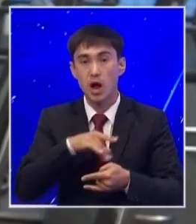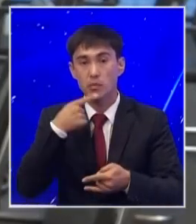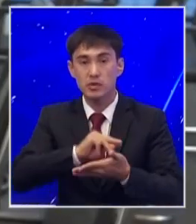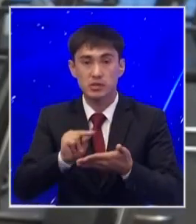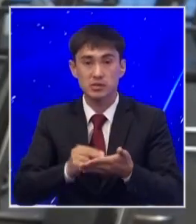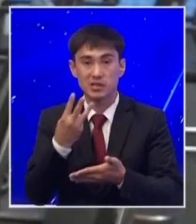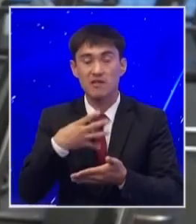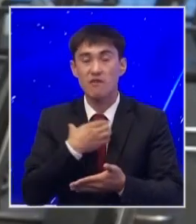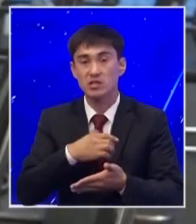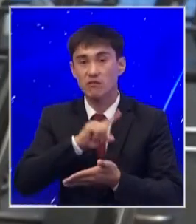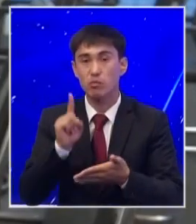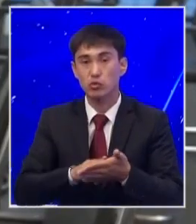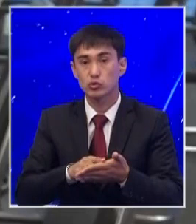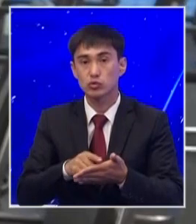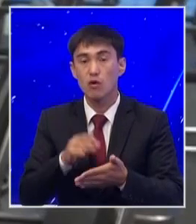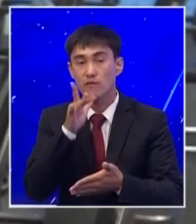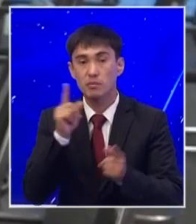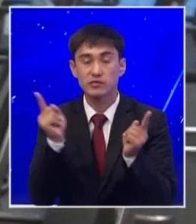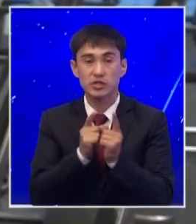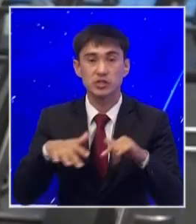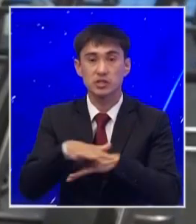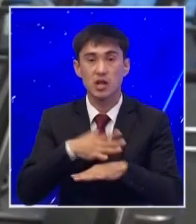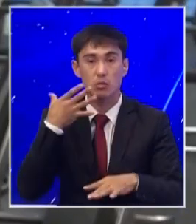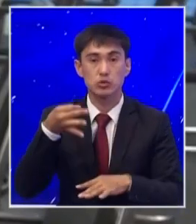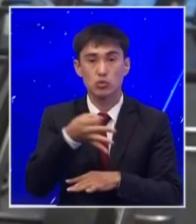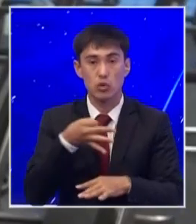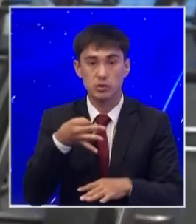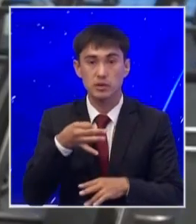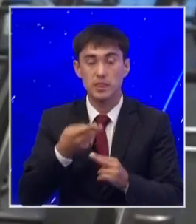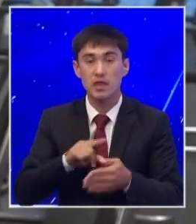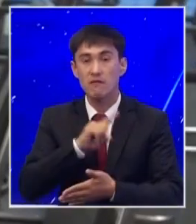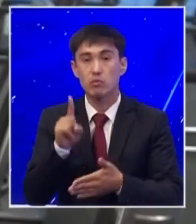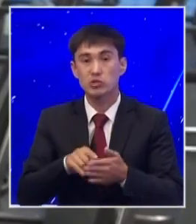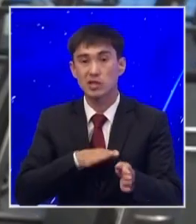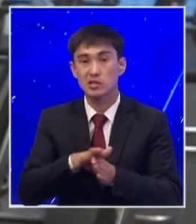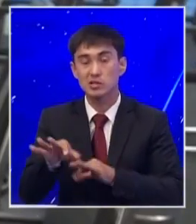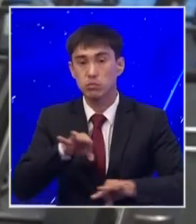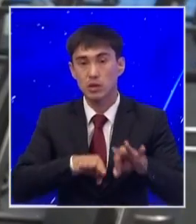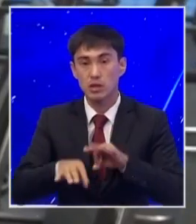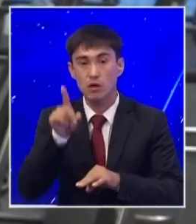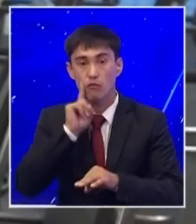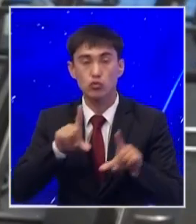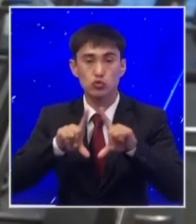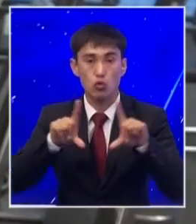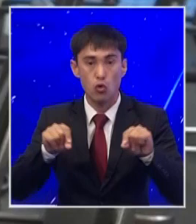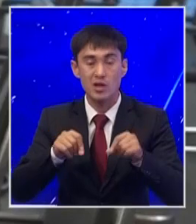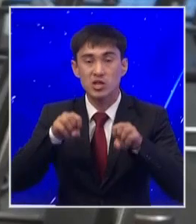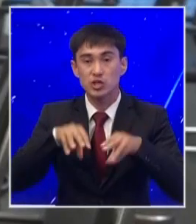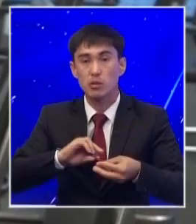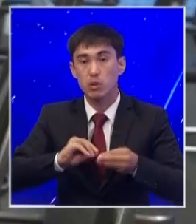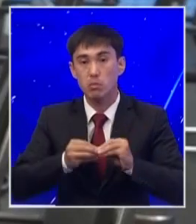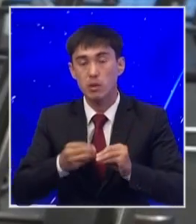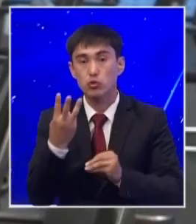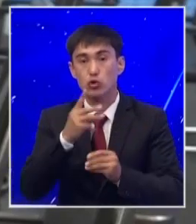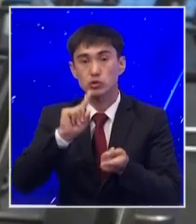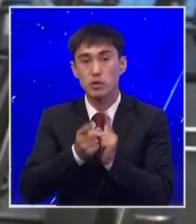себя три важных вопроса во время встреч с населением Алматинской области. Это вопрос реализации проекта комфортных школ для решения проблемы